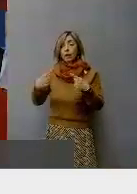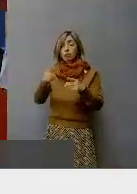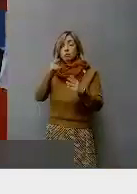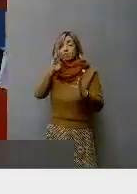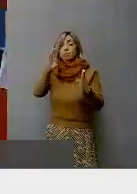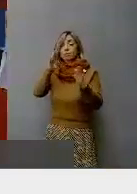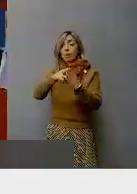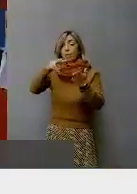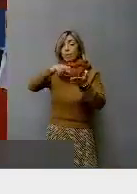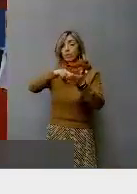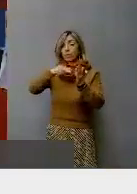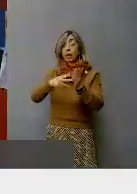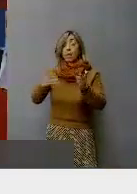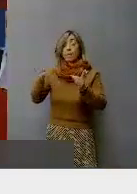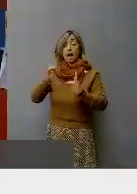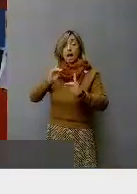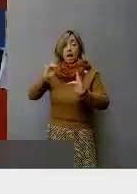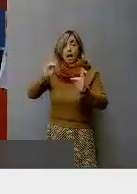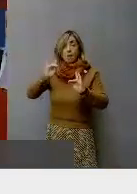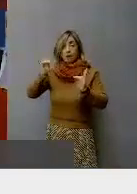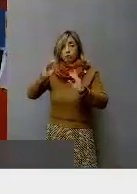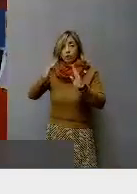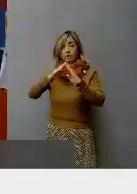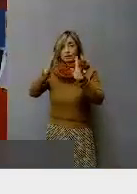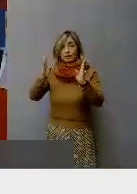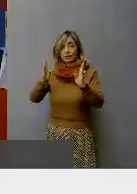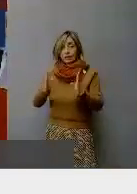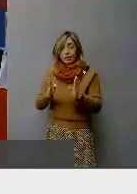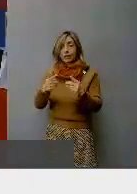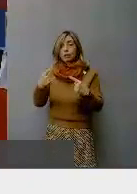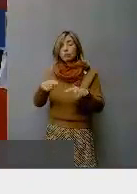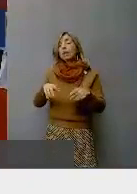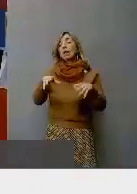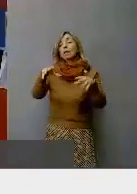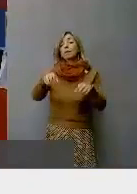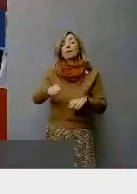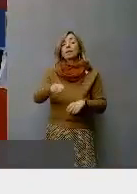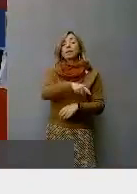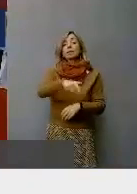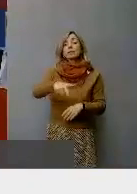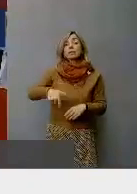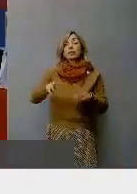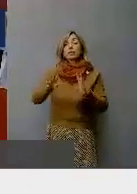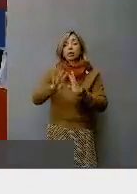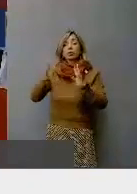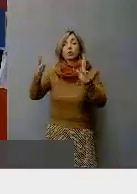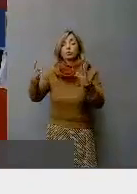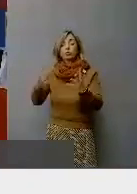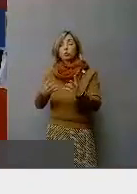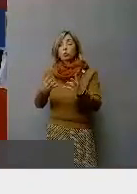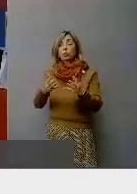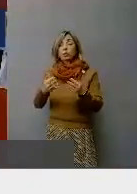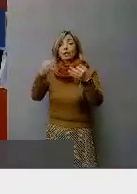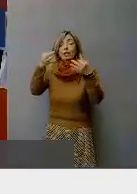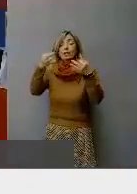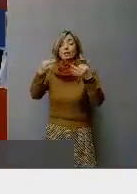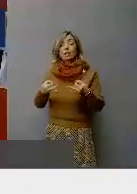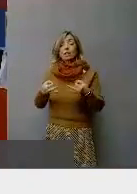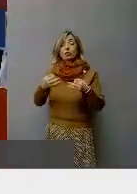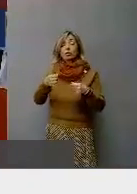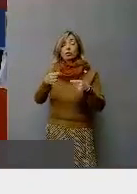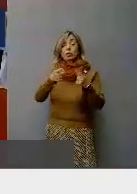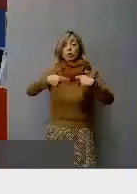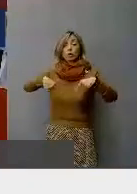preposte con questo si impegna sindaco la giunta rispettare la decisione del consiglio comunale dando seguito alle